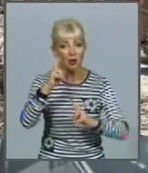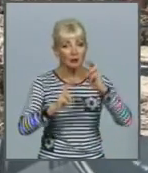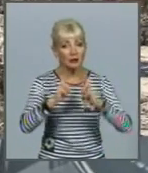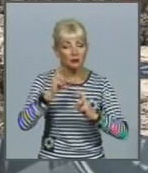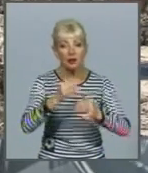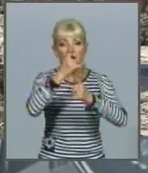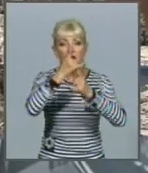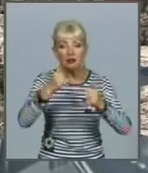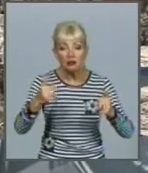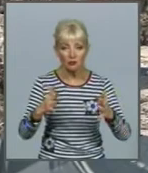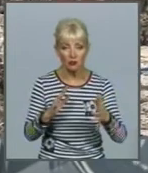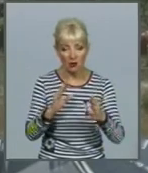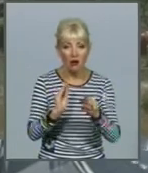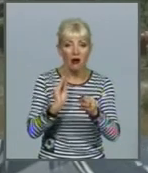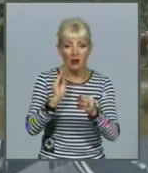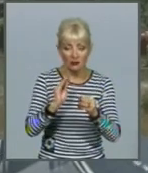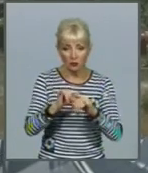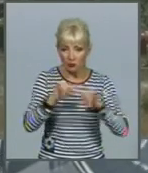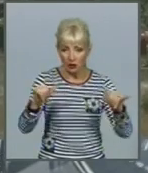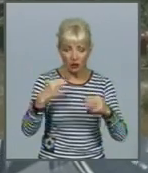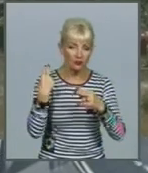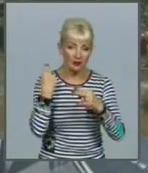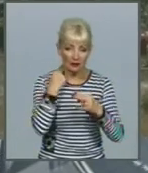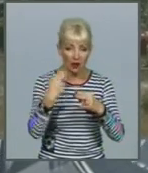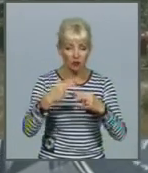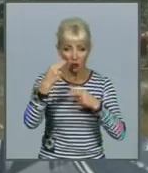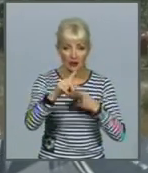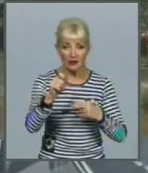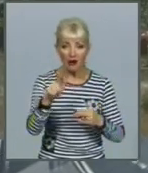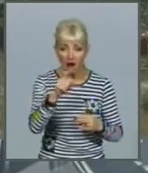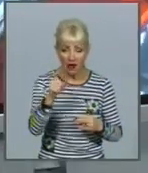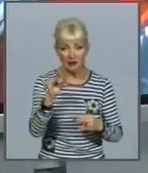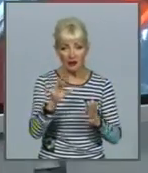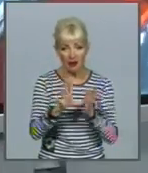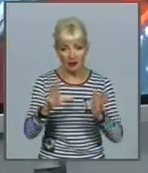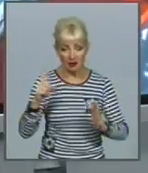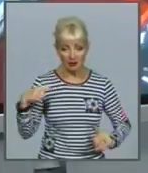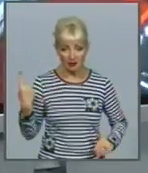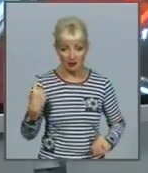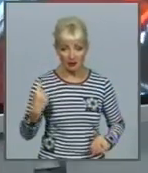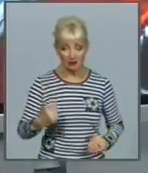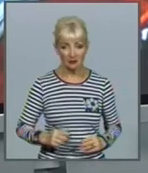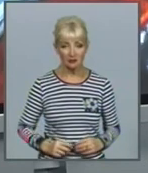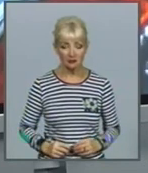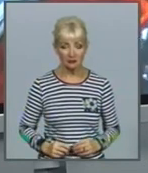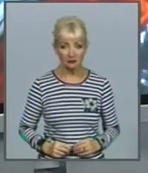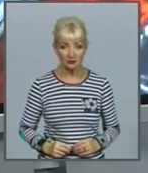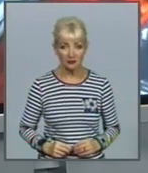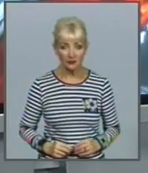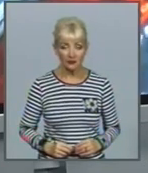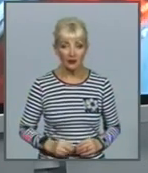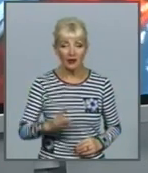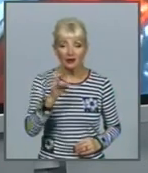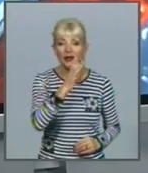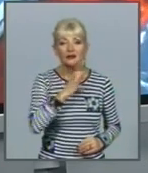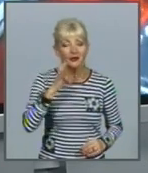борги за газ та енергоносії. Марія Соловйова, Ігор Луханін, Харківські «Ізвістя». На північну Салтівку ходитимуть